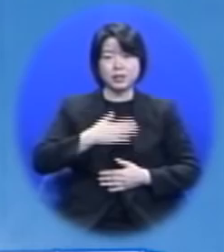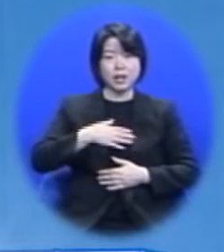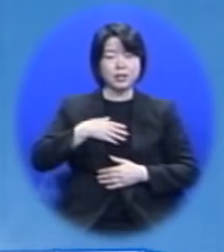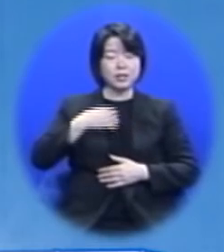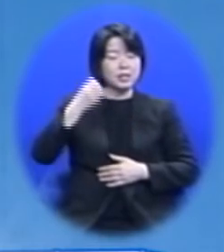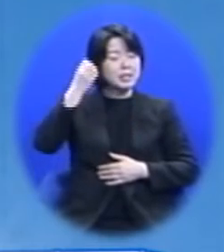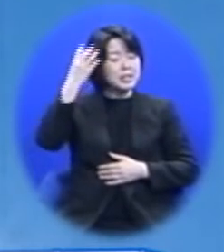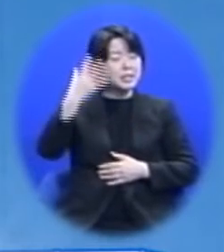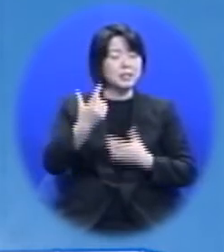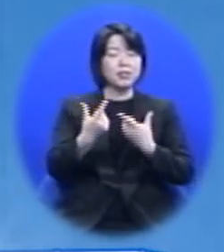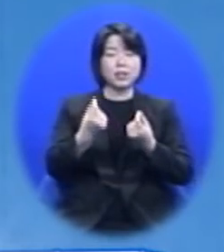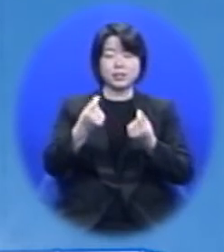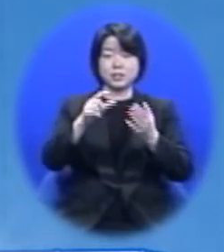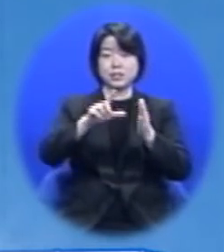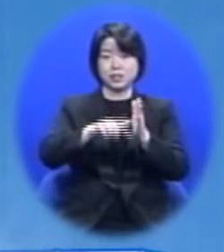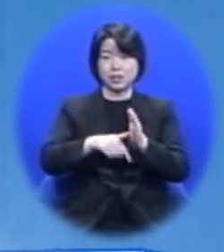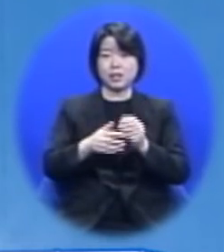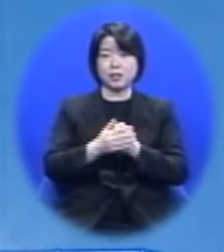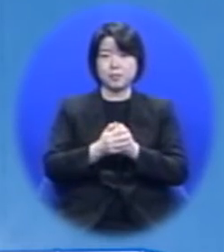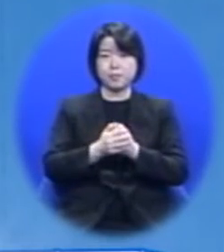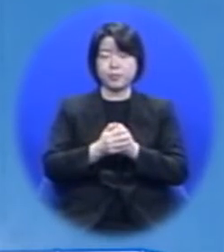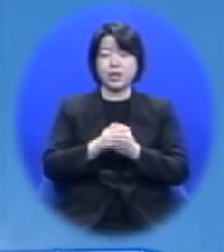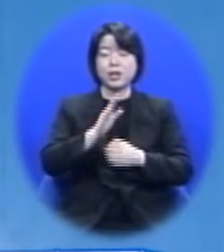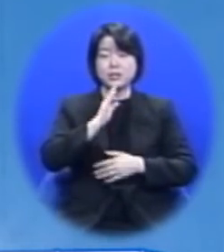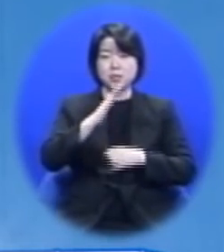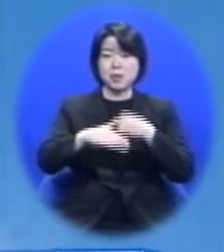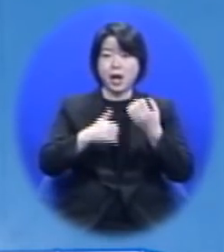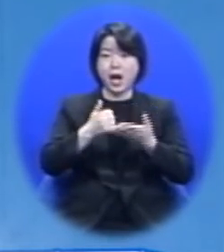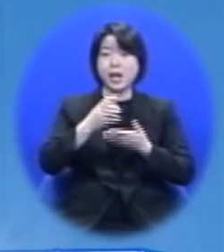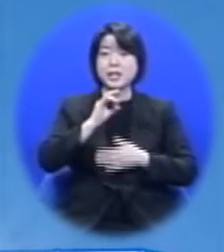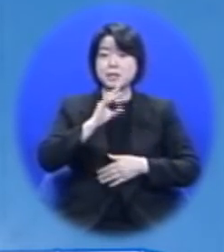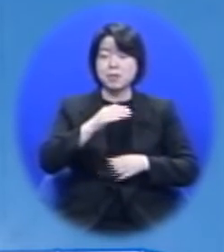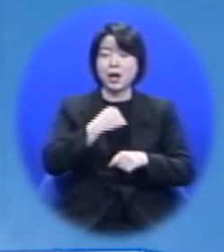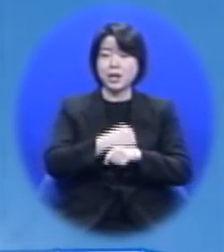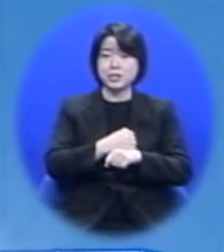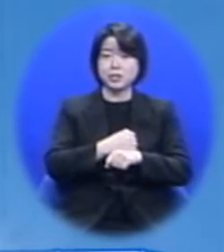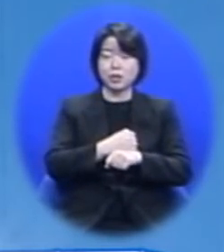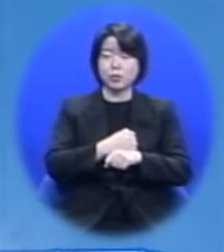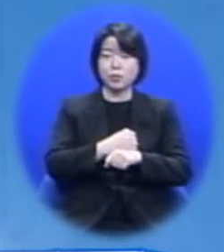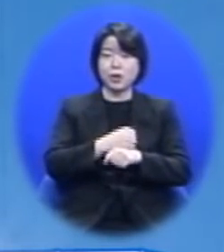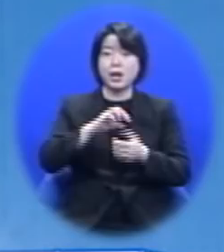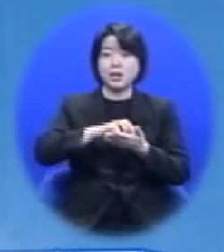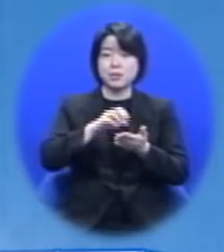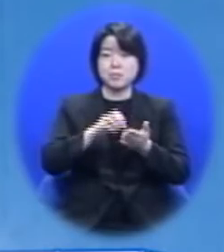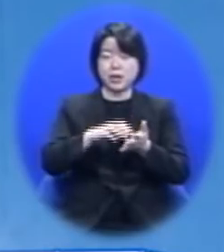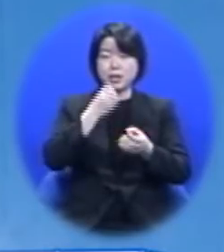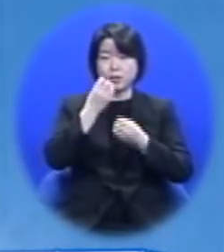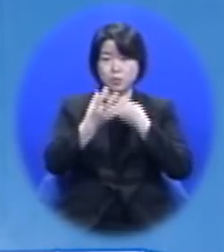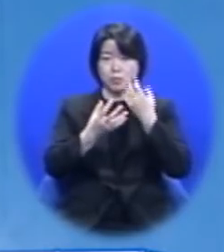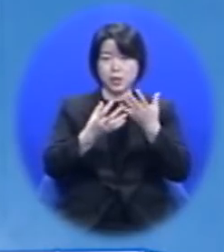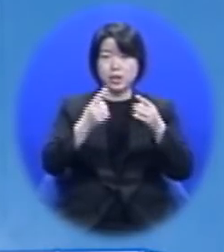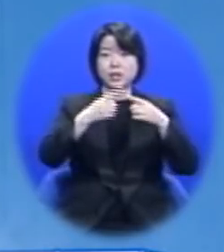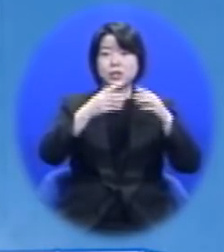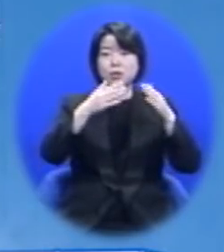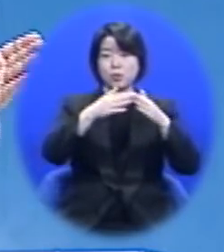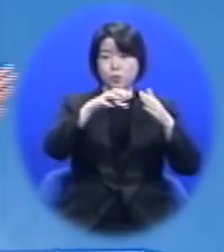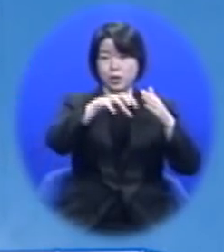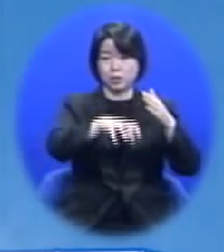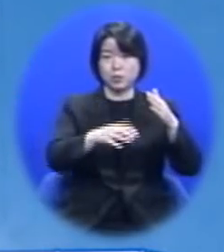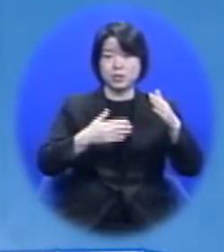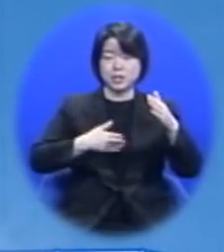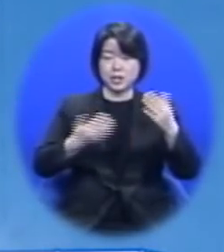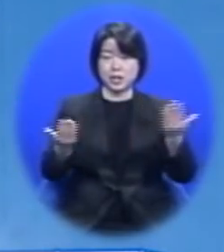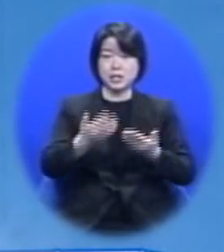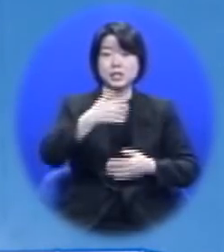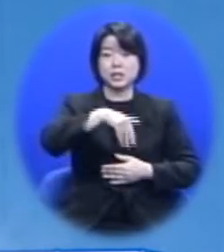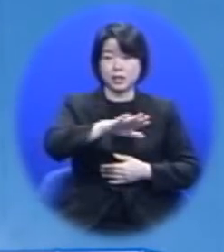그때에 정말 하나님만이 하셨다고밖에는 고백할 수 없는 그런 교회로 제가 일을 하게